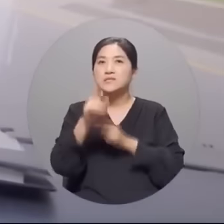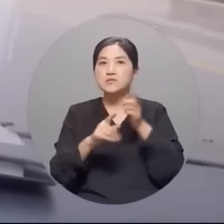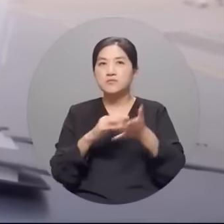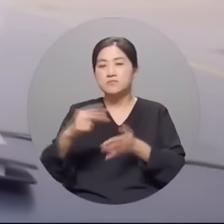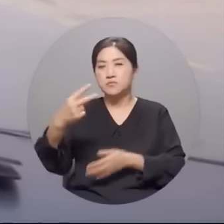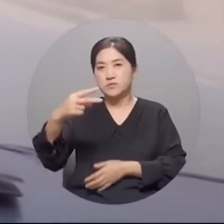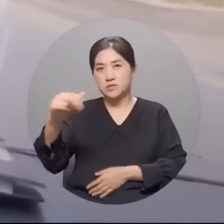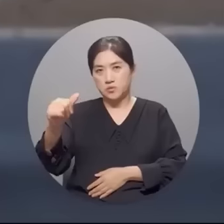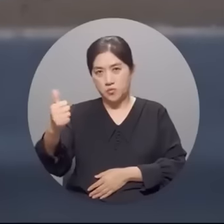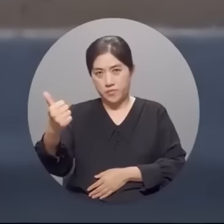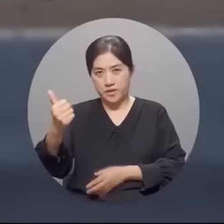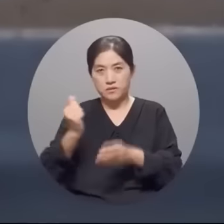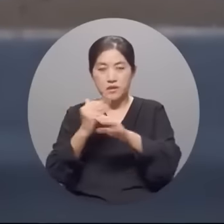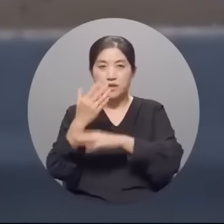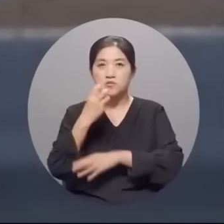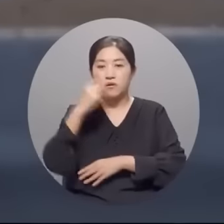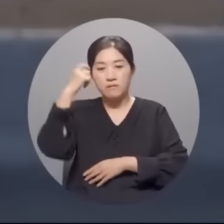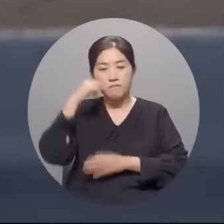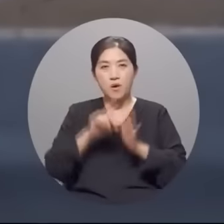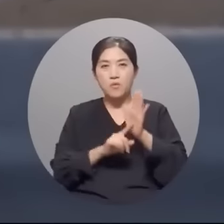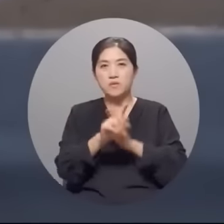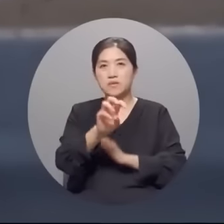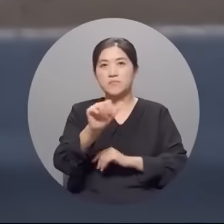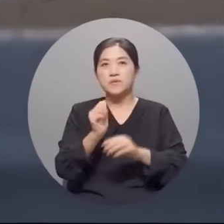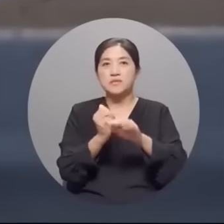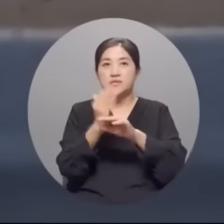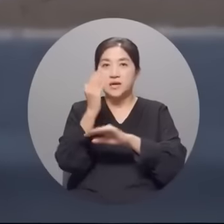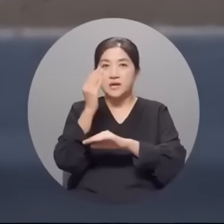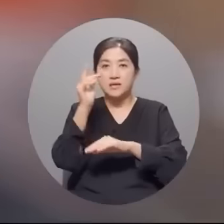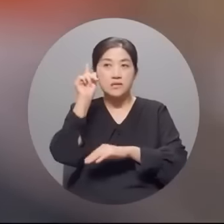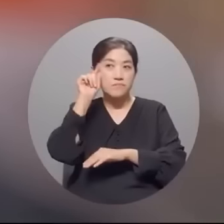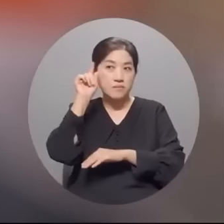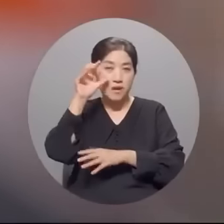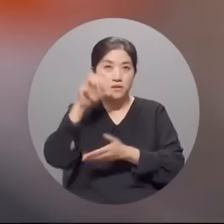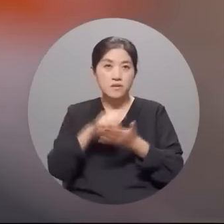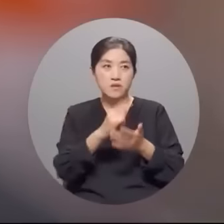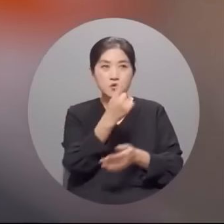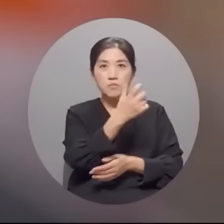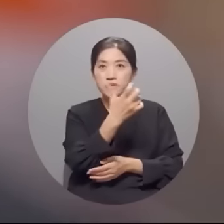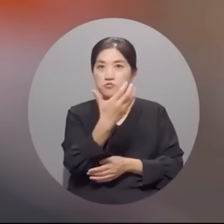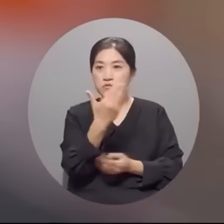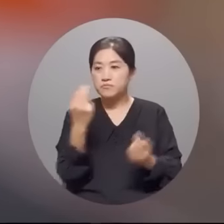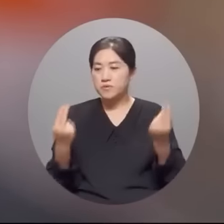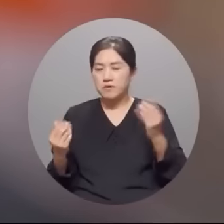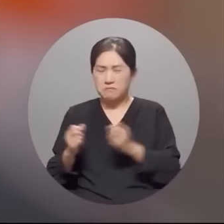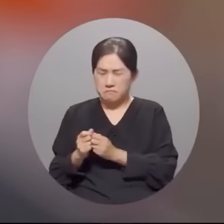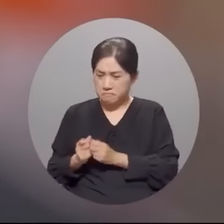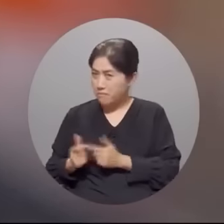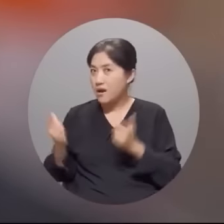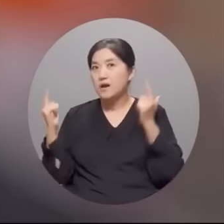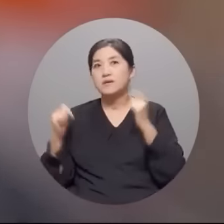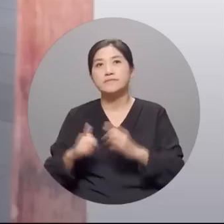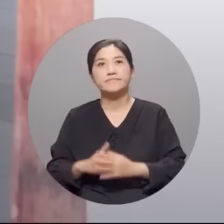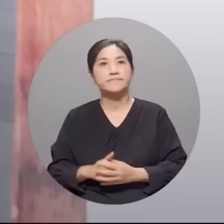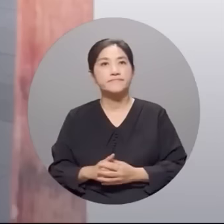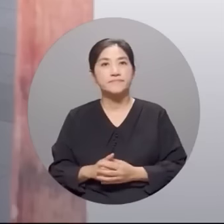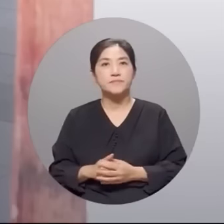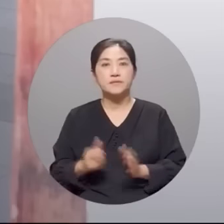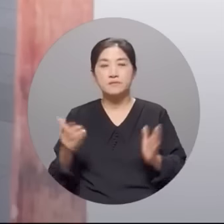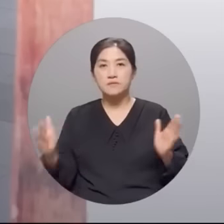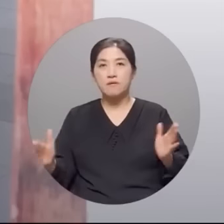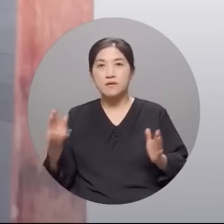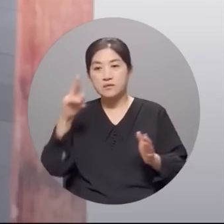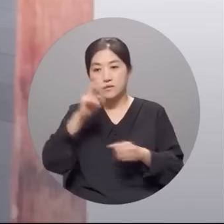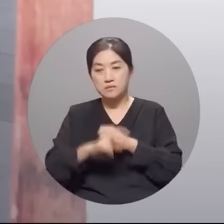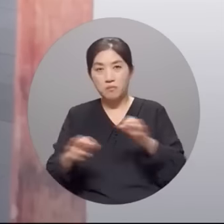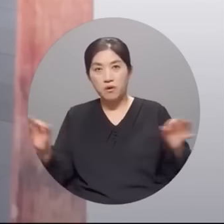넘었습니다. 서울의 체감온도 35도 이상 일수는 80, 90년대에 비해 폭발적으로 늘었습니다. 그러는 사이 불과